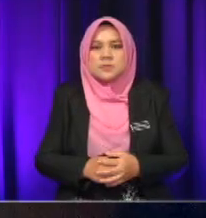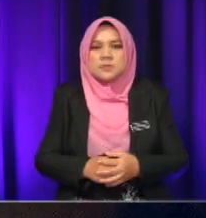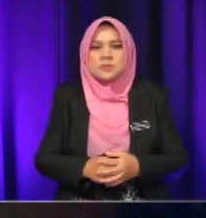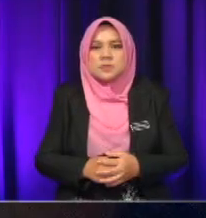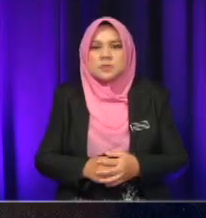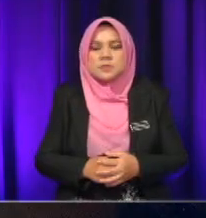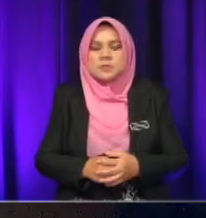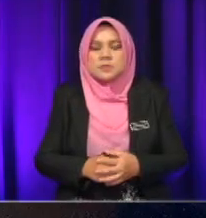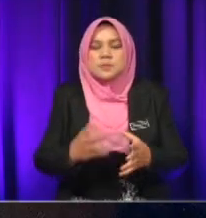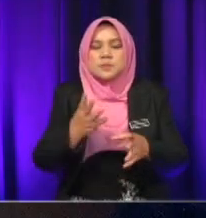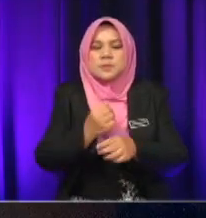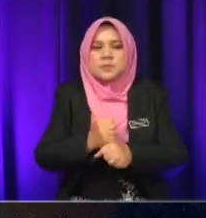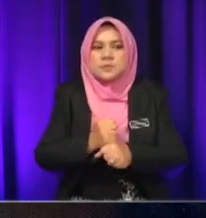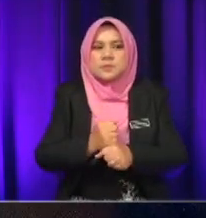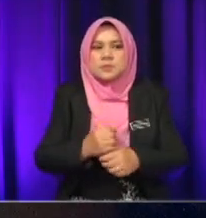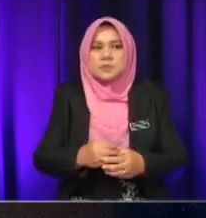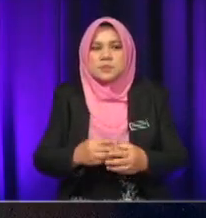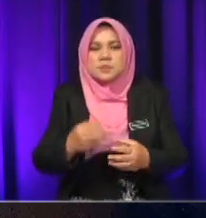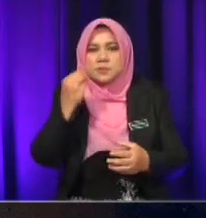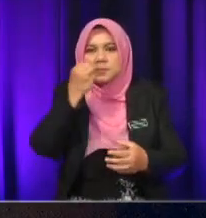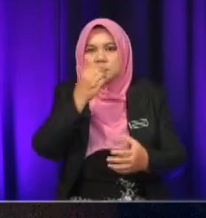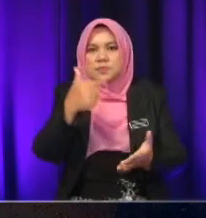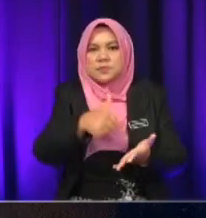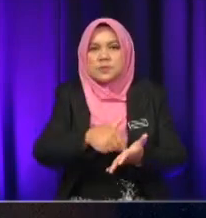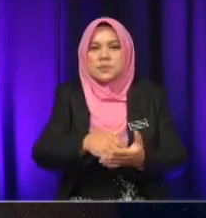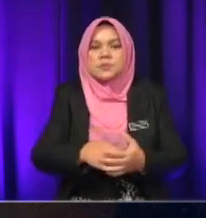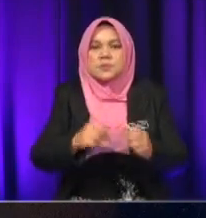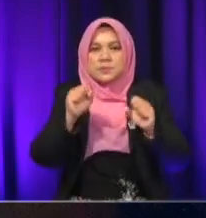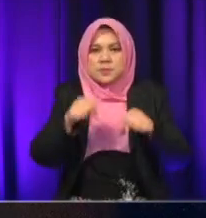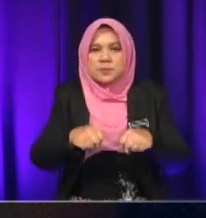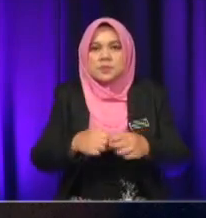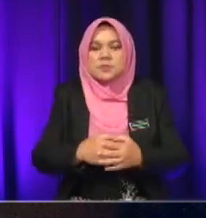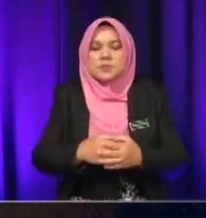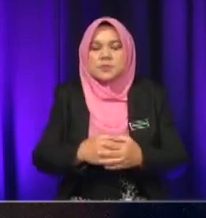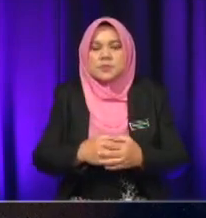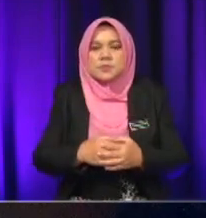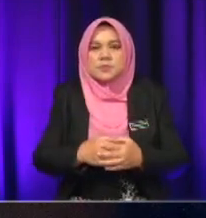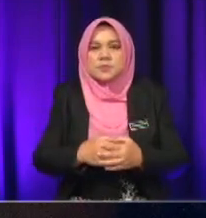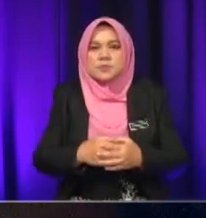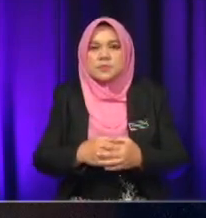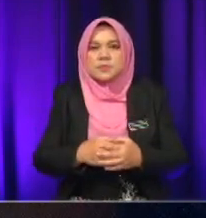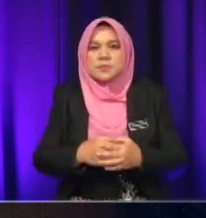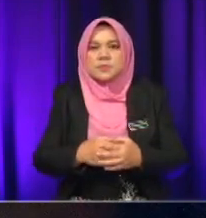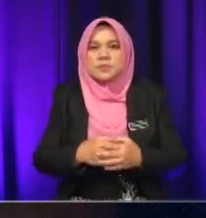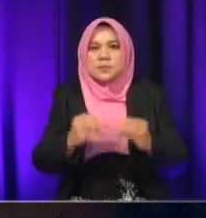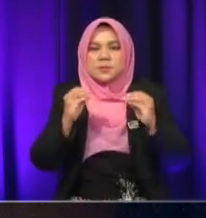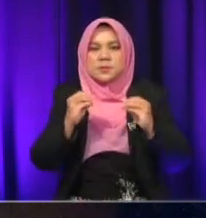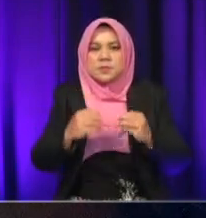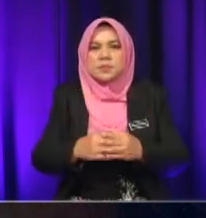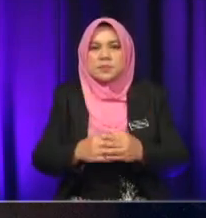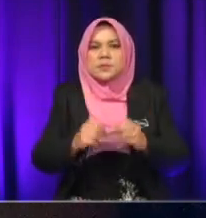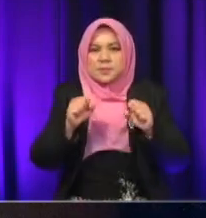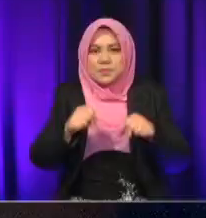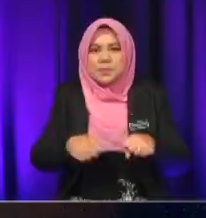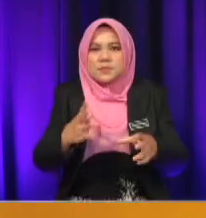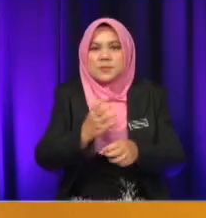Agak-agak Syafika nak dapat apa? Dapat bunga lagi tak cikgu? Mestilah Syafika ni bagus. Saya seronoklah mengajar hari ni. Okey